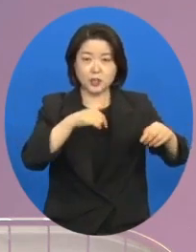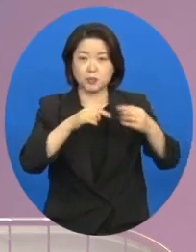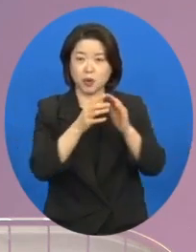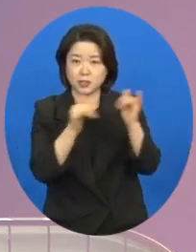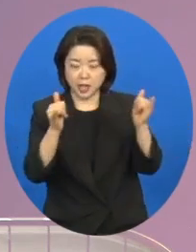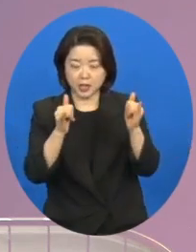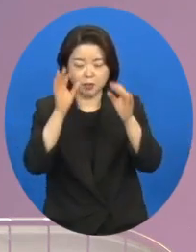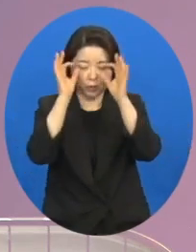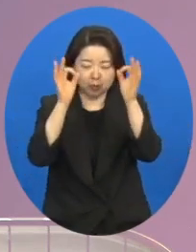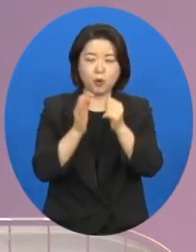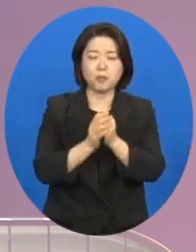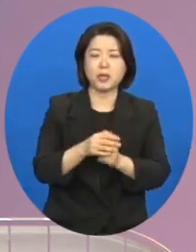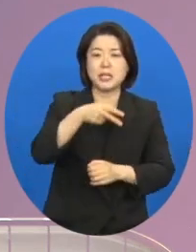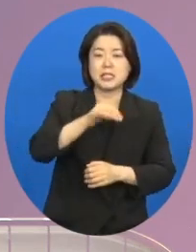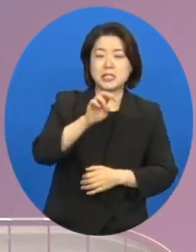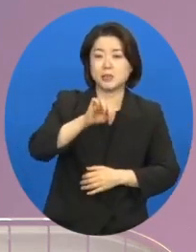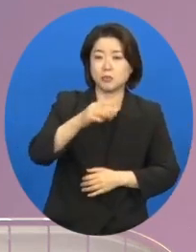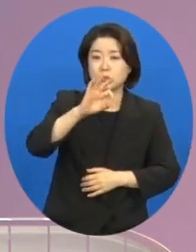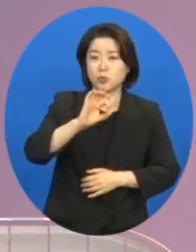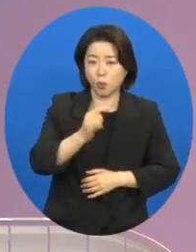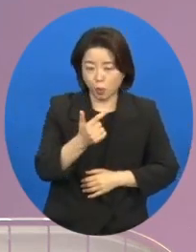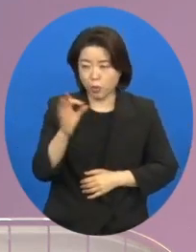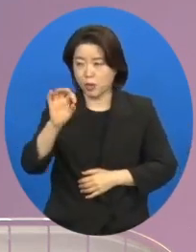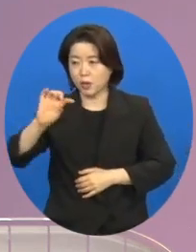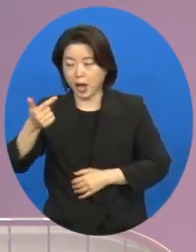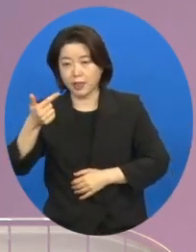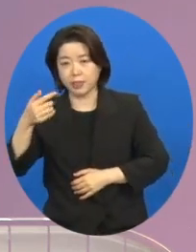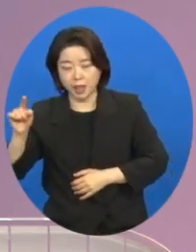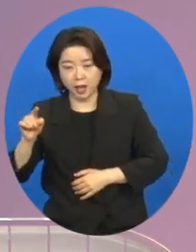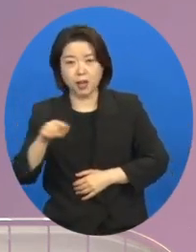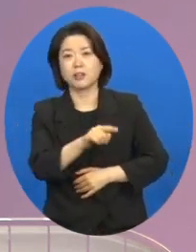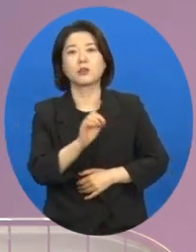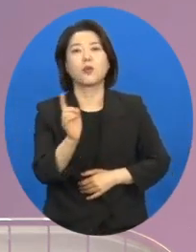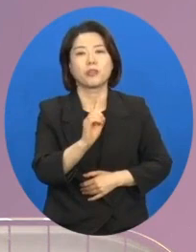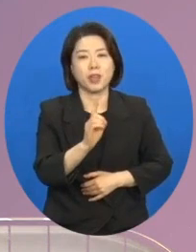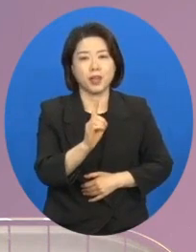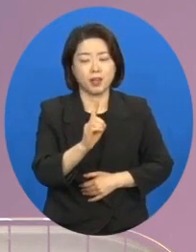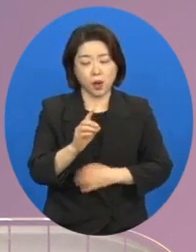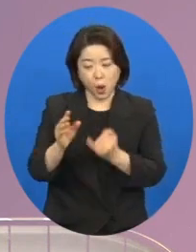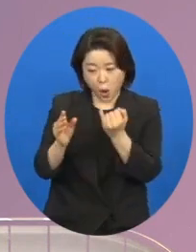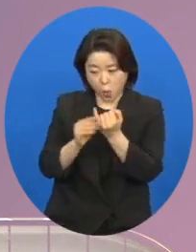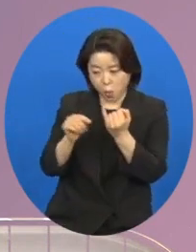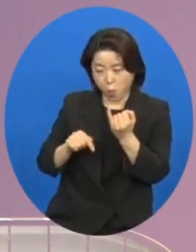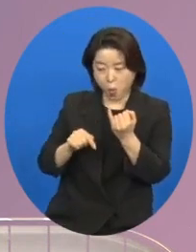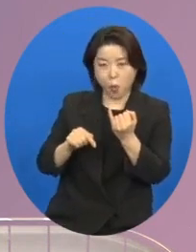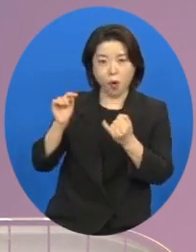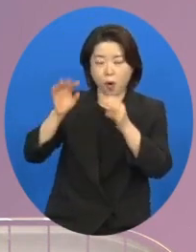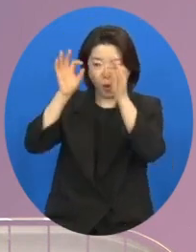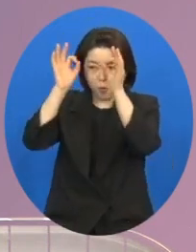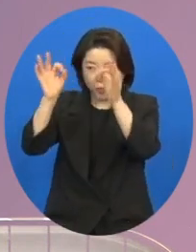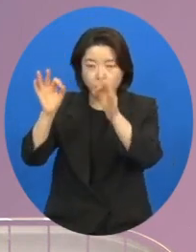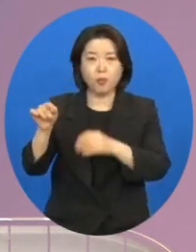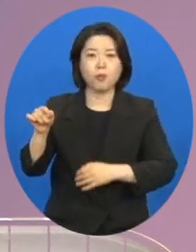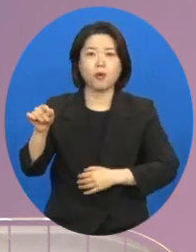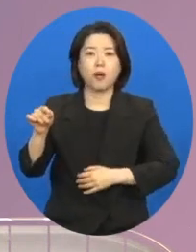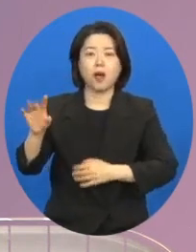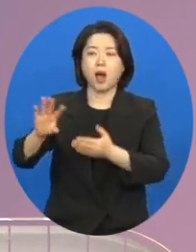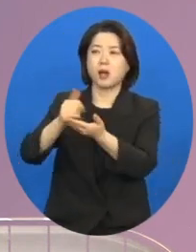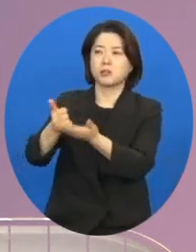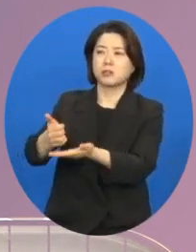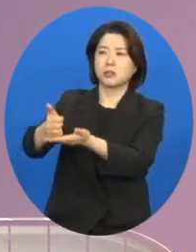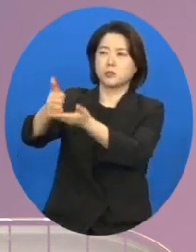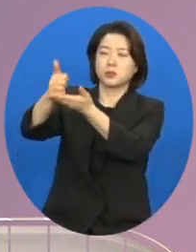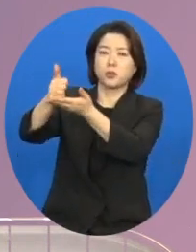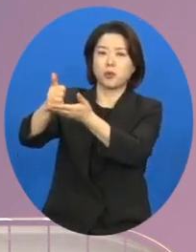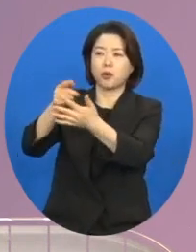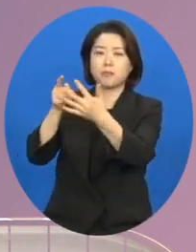그들은 메시아를 기다리고 있었고 아기 예수를 보았을 때 그분이 바로 그리스도이심을 알아봤다는 것이죠. 깨어있는